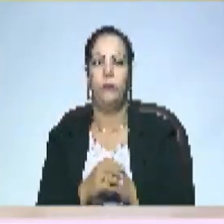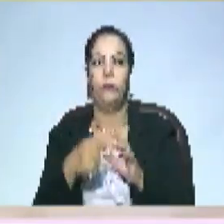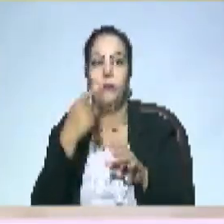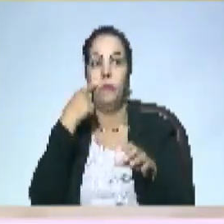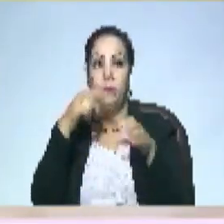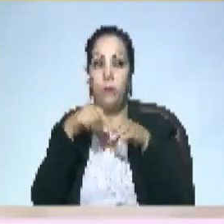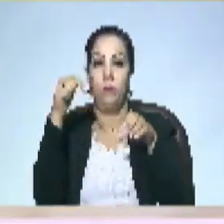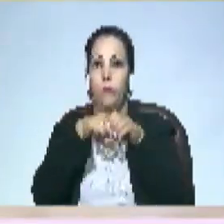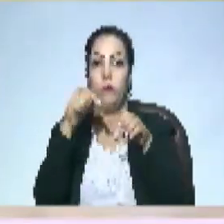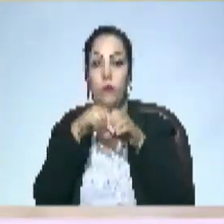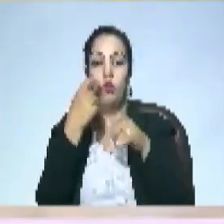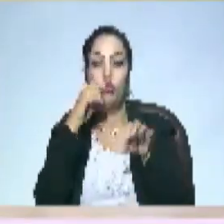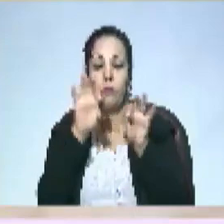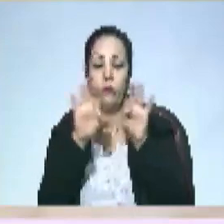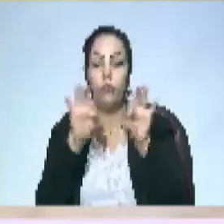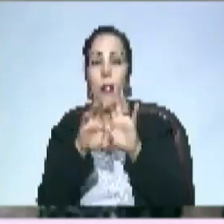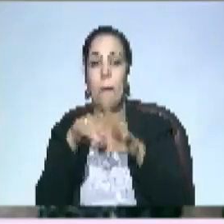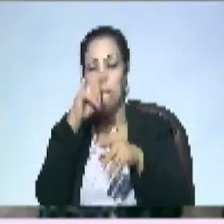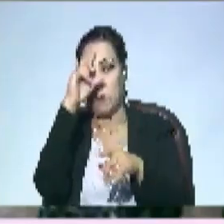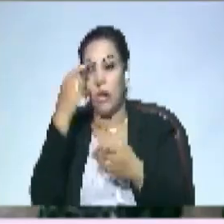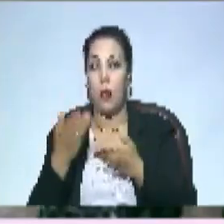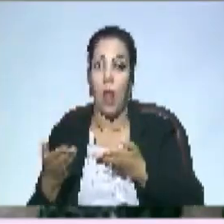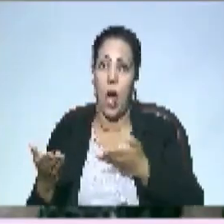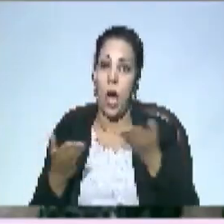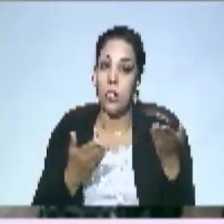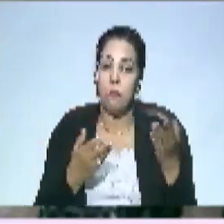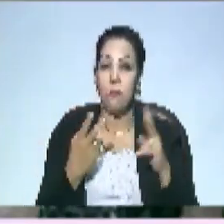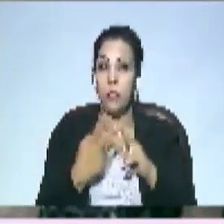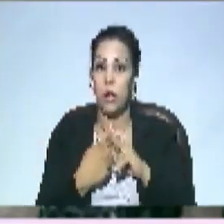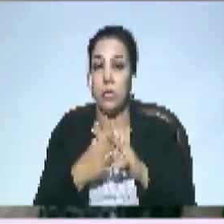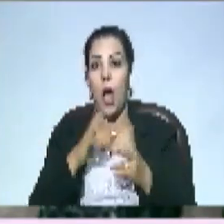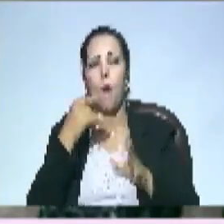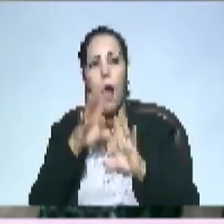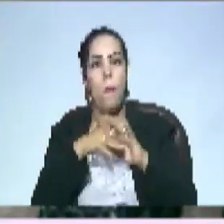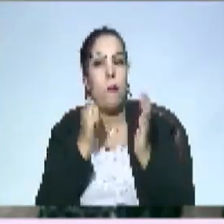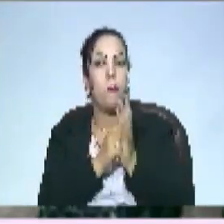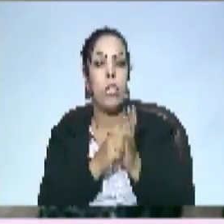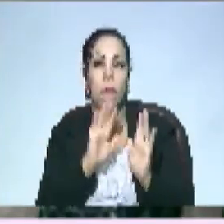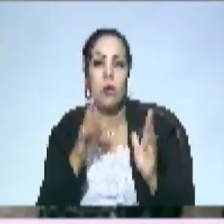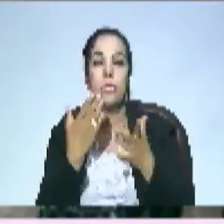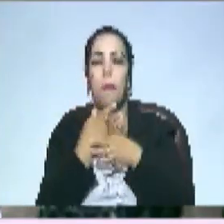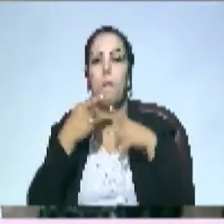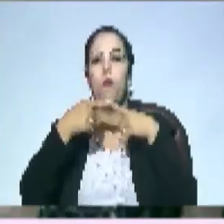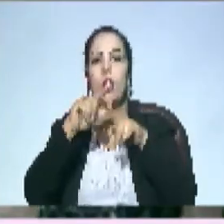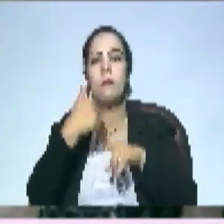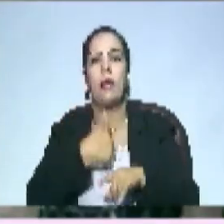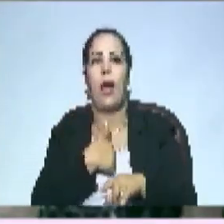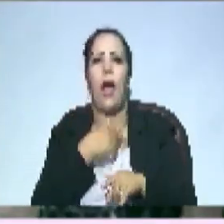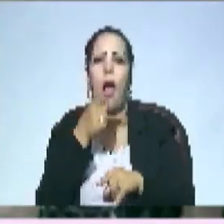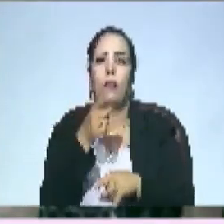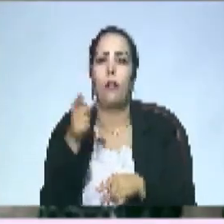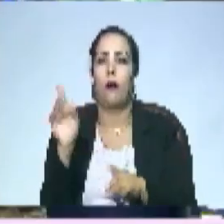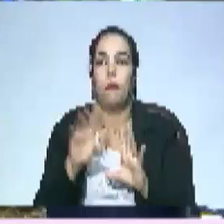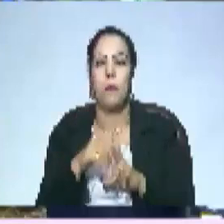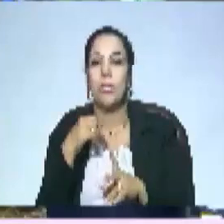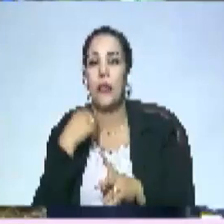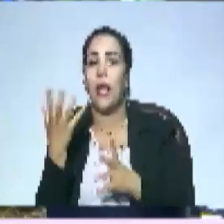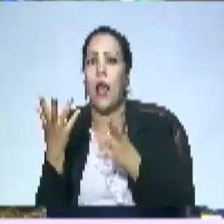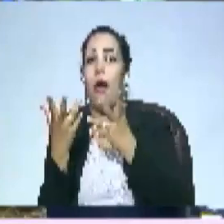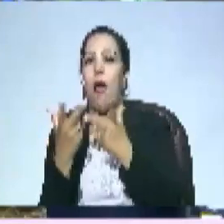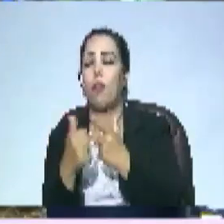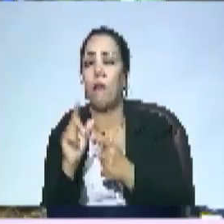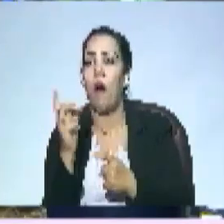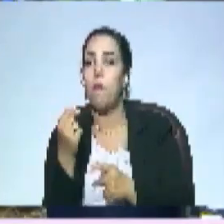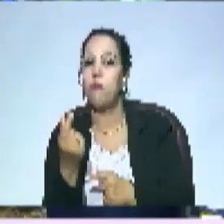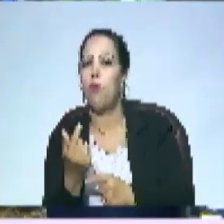احنا بقى على حسب مثلا عازمين حد ولا حاجة، فبنبقى اعملي حضرتك الكمية المناسبة لحضرتك او مناسبة للعدد. الكمية اللي احنا